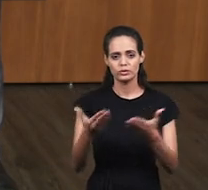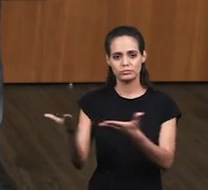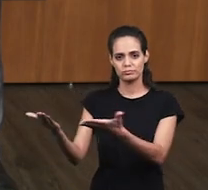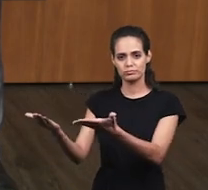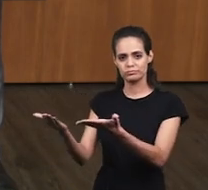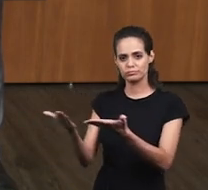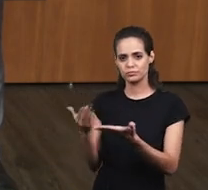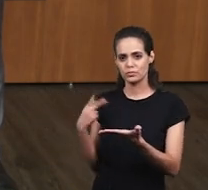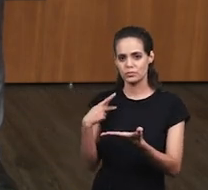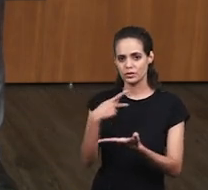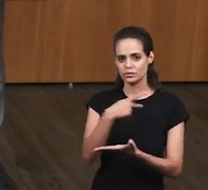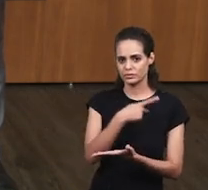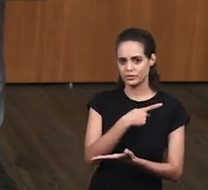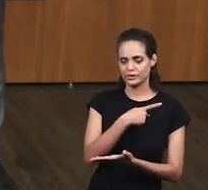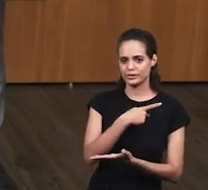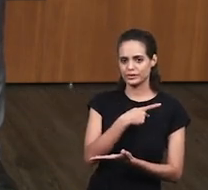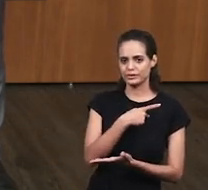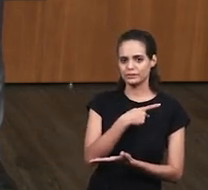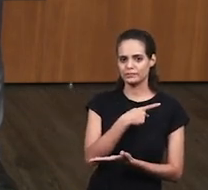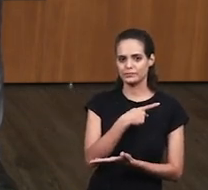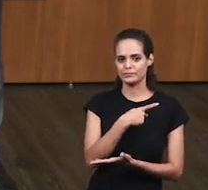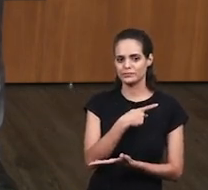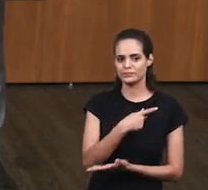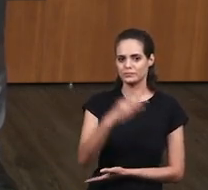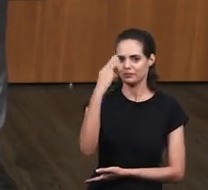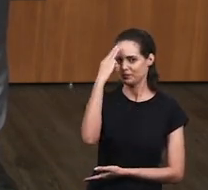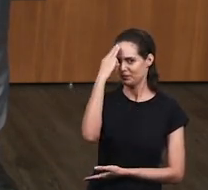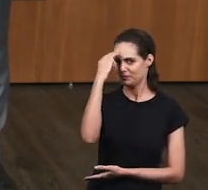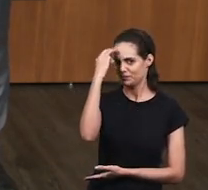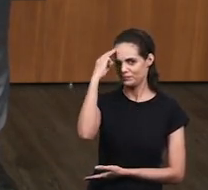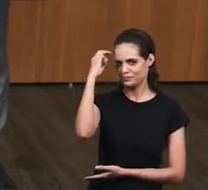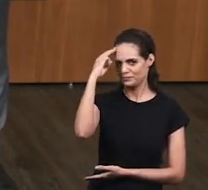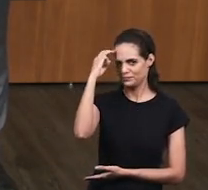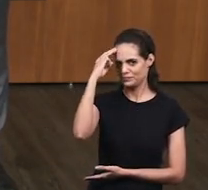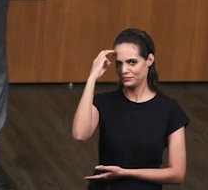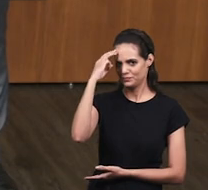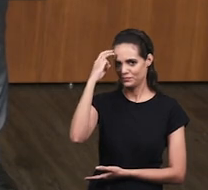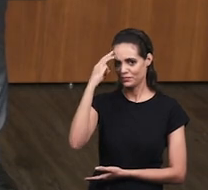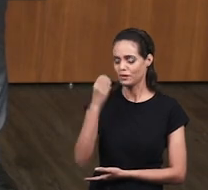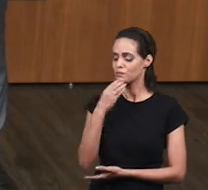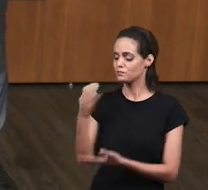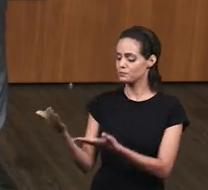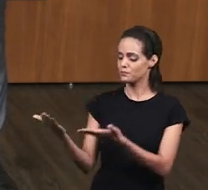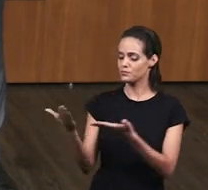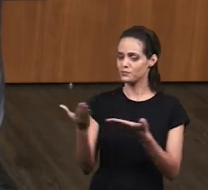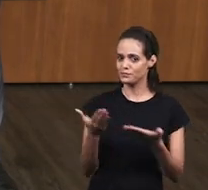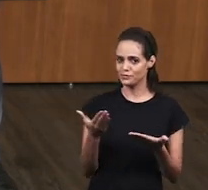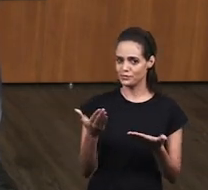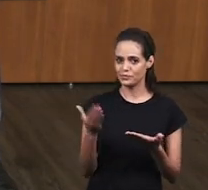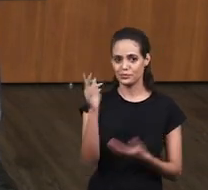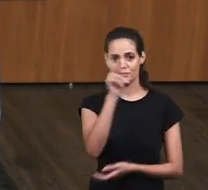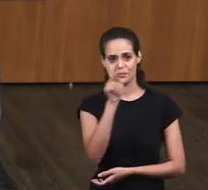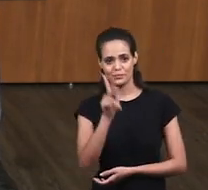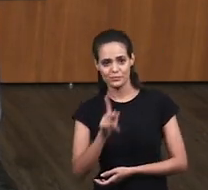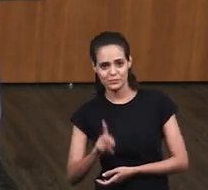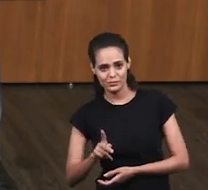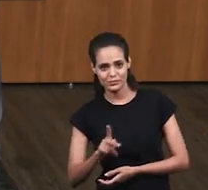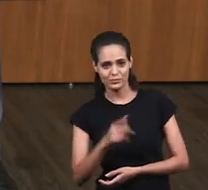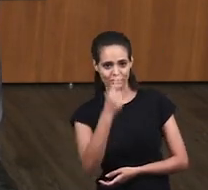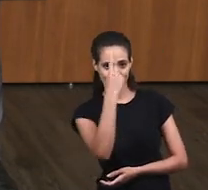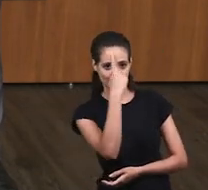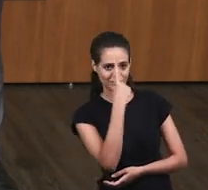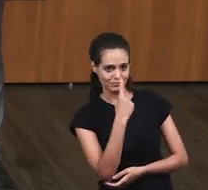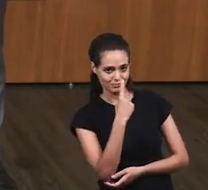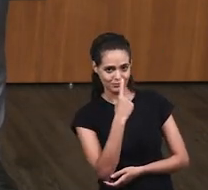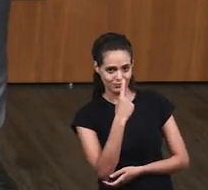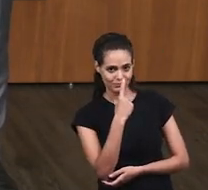Avec nous, le pasteur Alexandre du Brésil. Pasteur Alexandre, sois bienvenu. La paix du Seigneur Daniel, la paix du Seigneur à